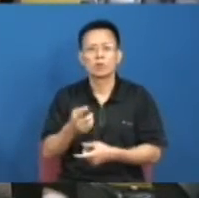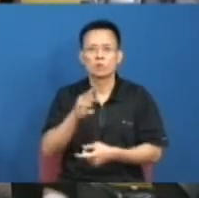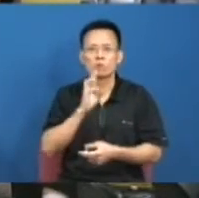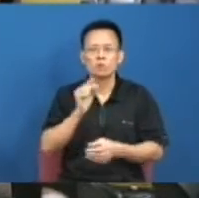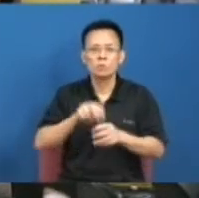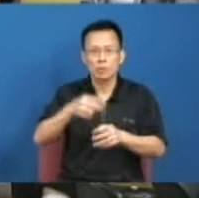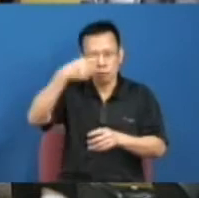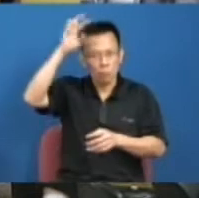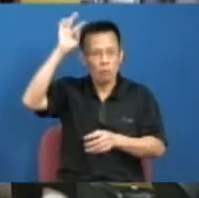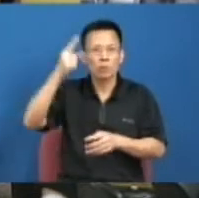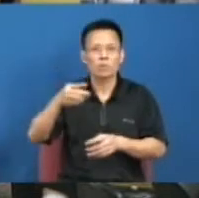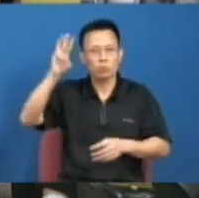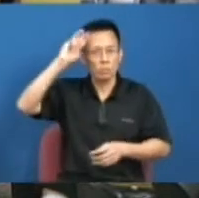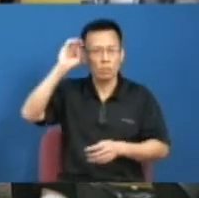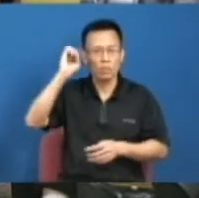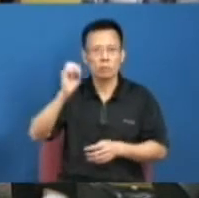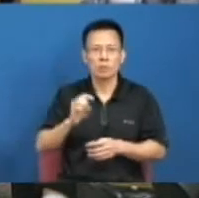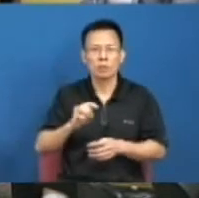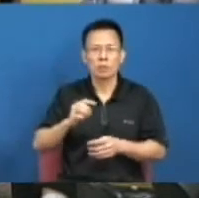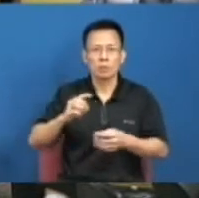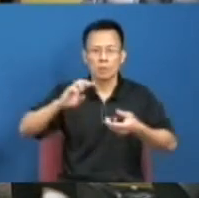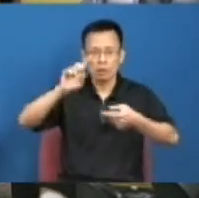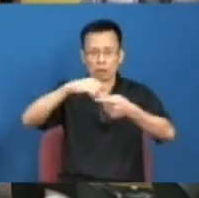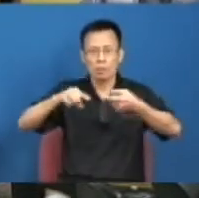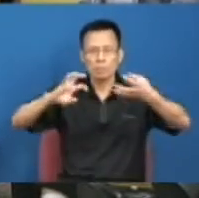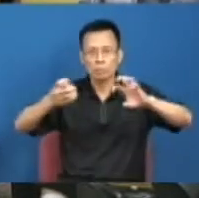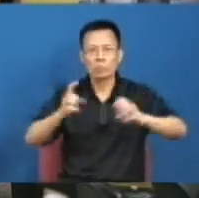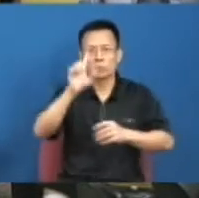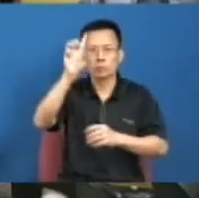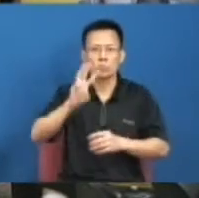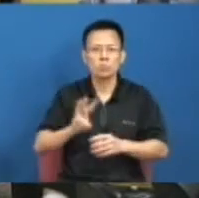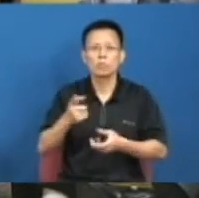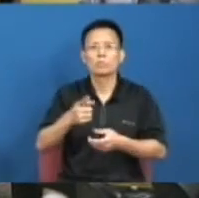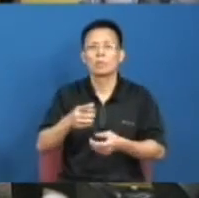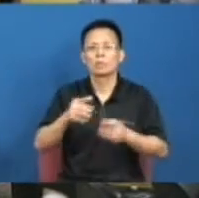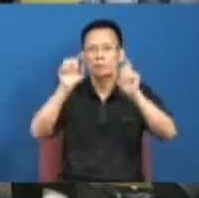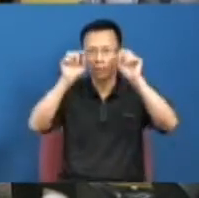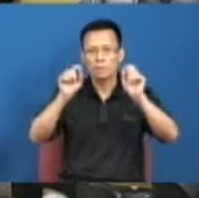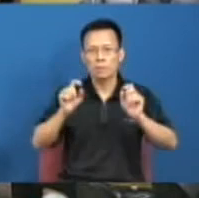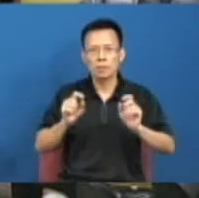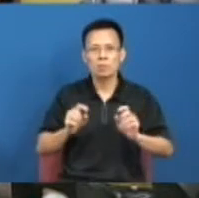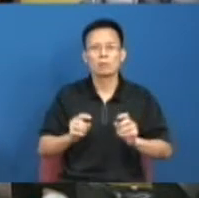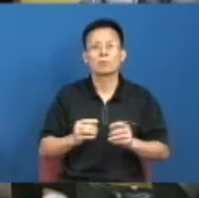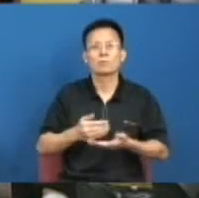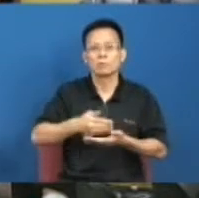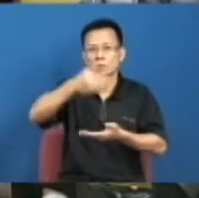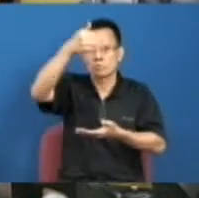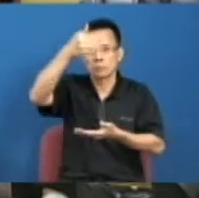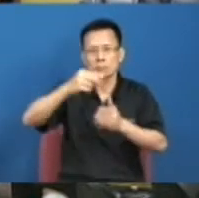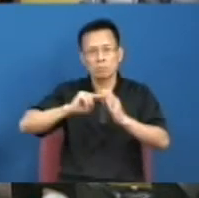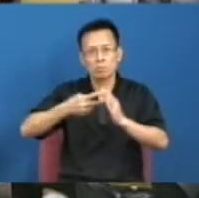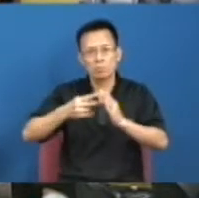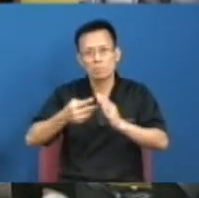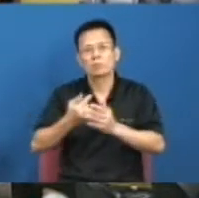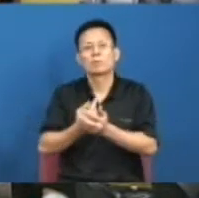啊、將軍澳啊，去到大埔上水，都係主要咧幫啲街坊咧解釋一下樓宇維修佢需要面對嘅問題咯。咁如果佢即係